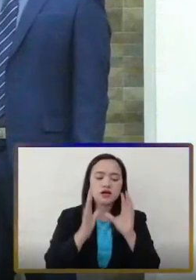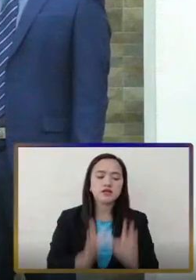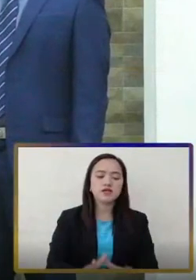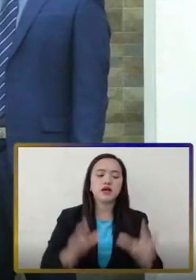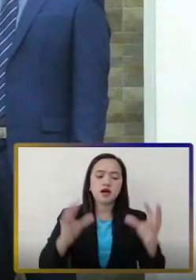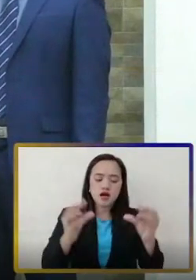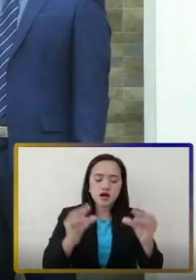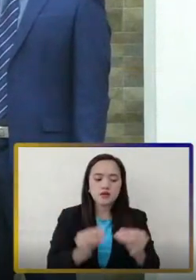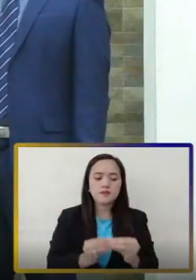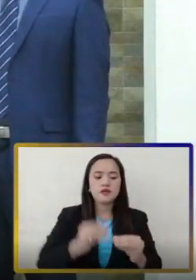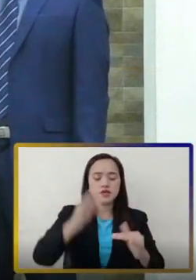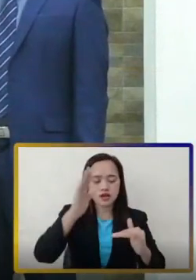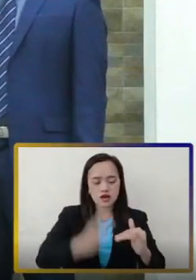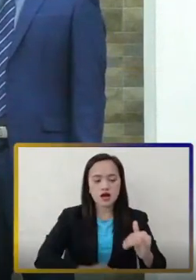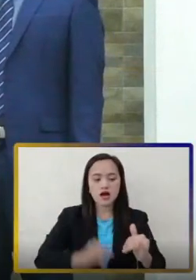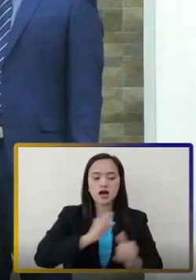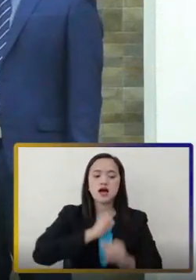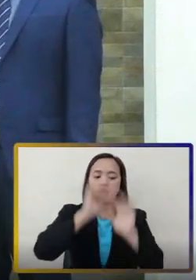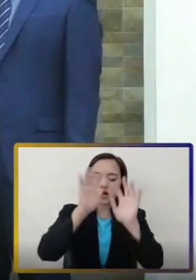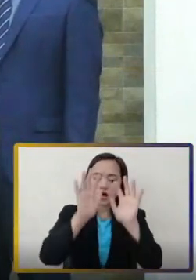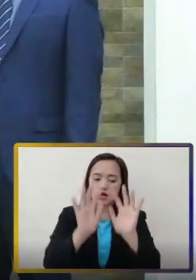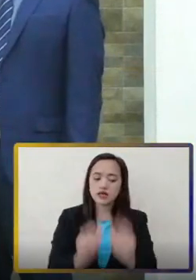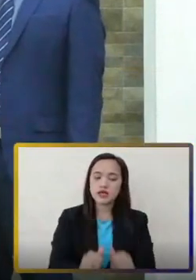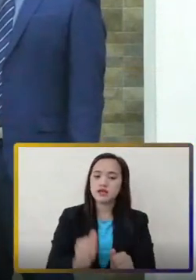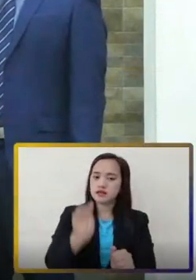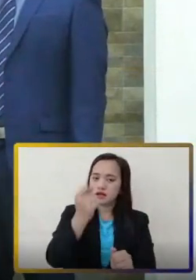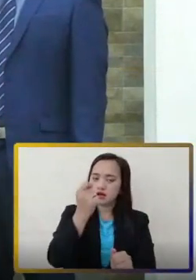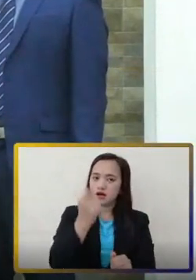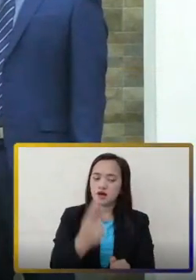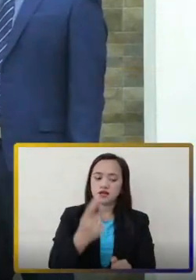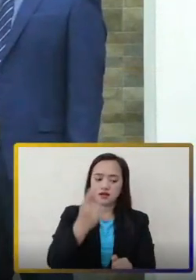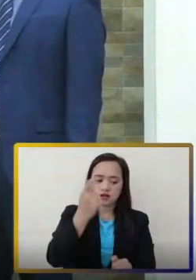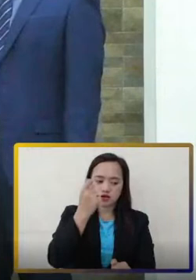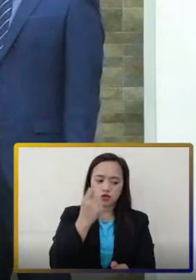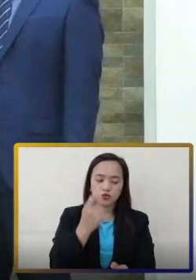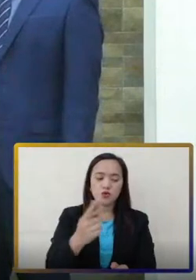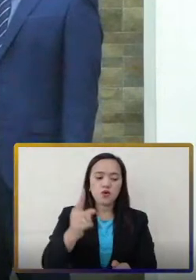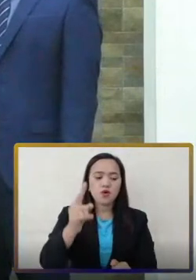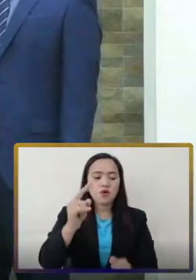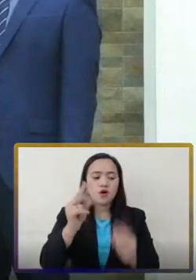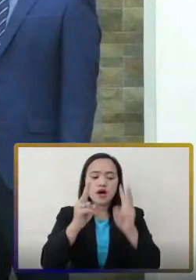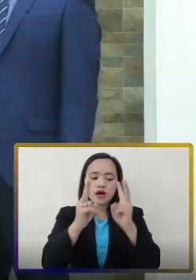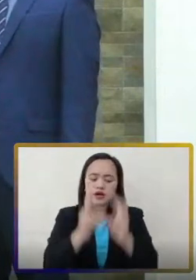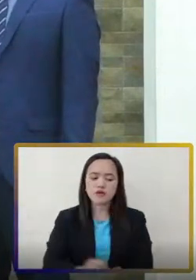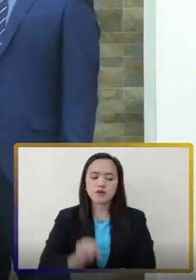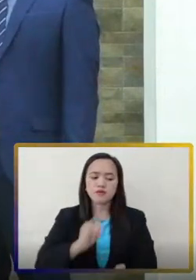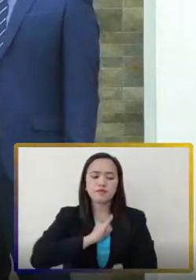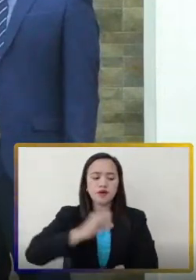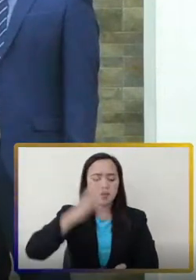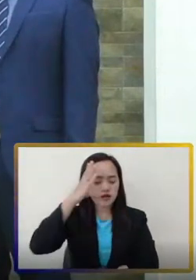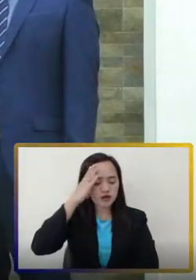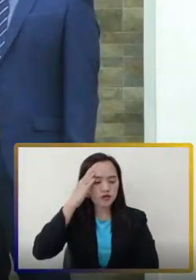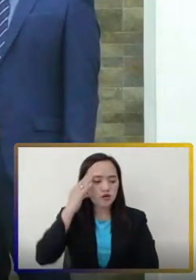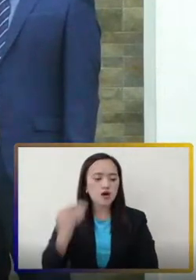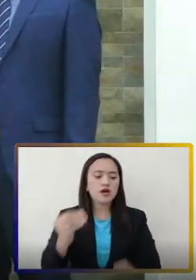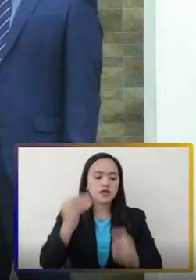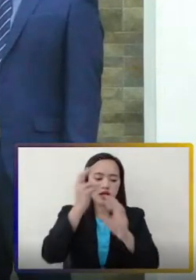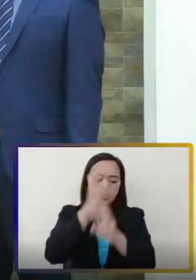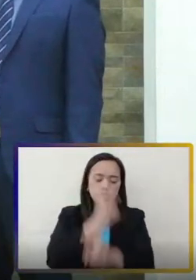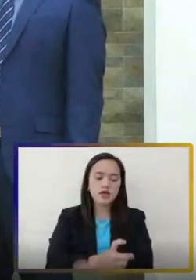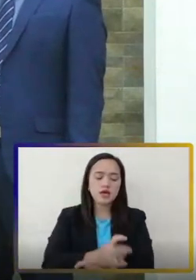Pagpapala niyang hatid ay aking ang natanto. At bagamat